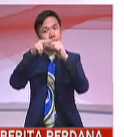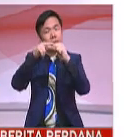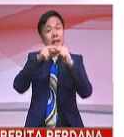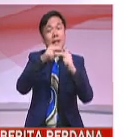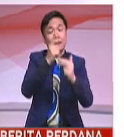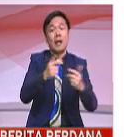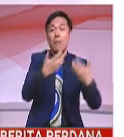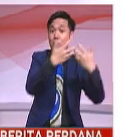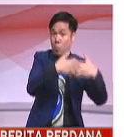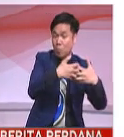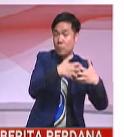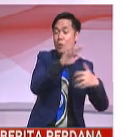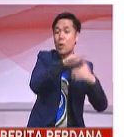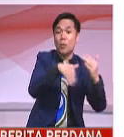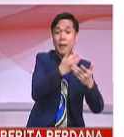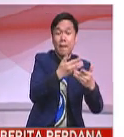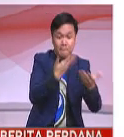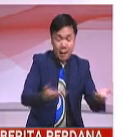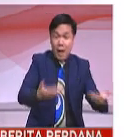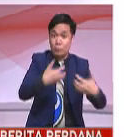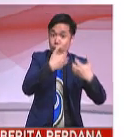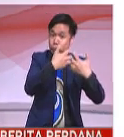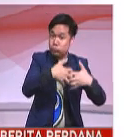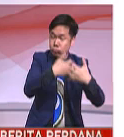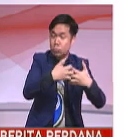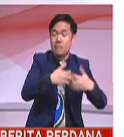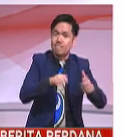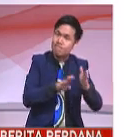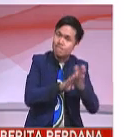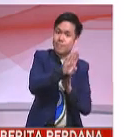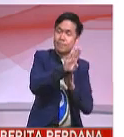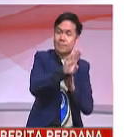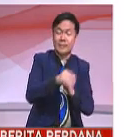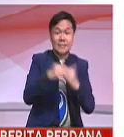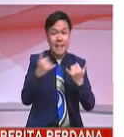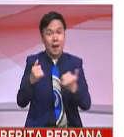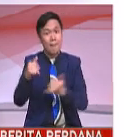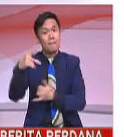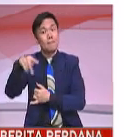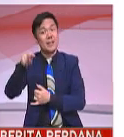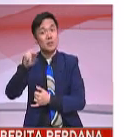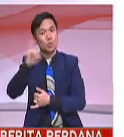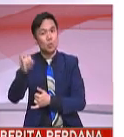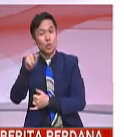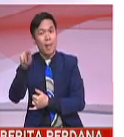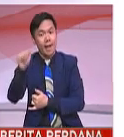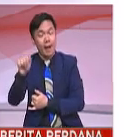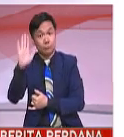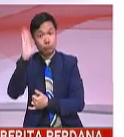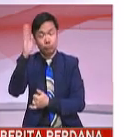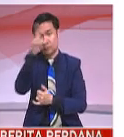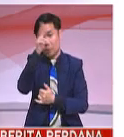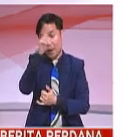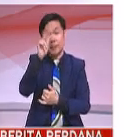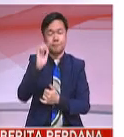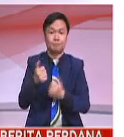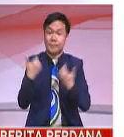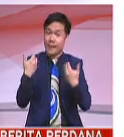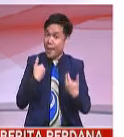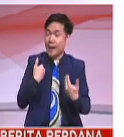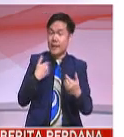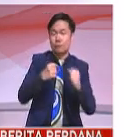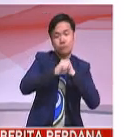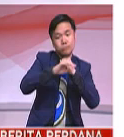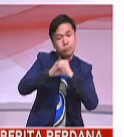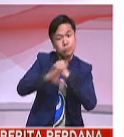capacity produktif Malaysia di bawah pelon Jono semula ekonomi negara bencana kerajaan telah memperkenalkan beberapa